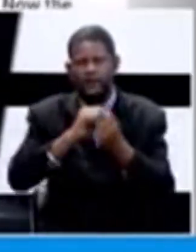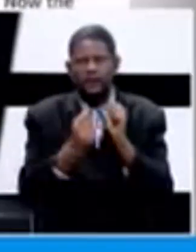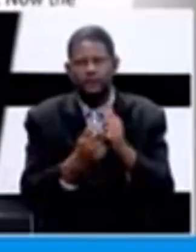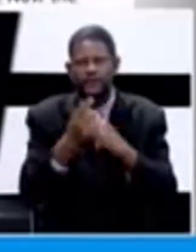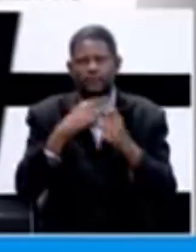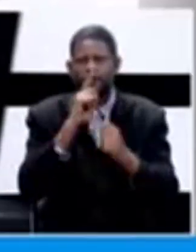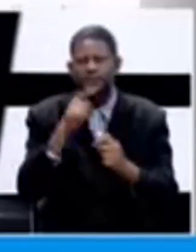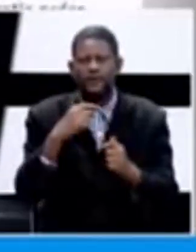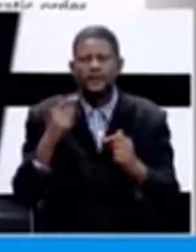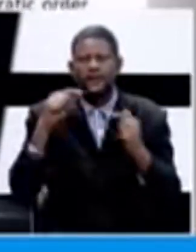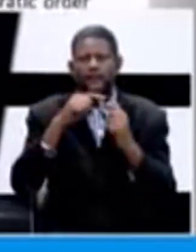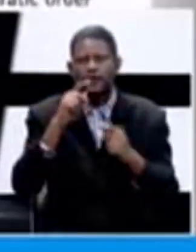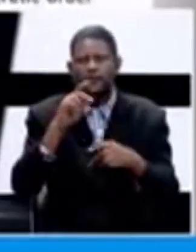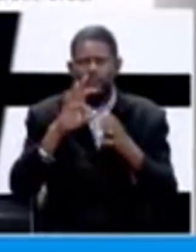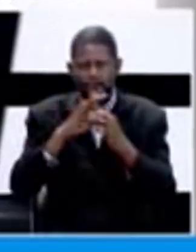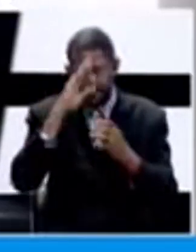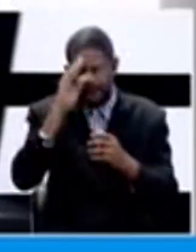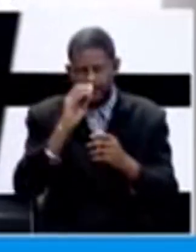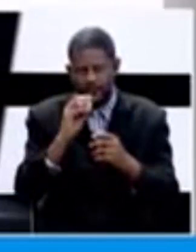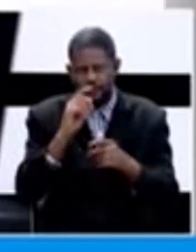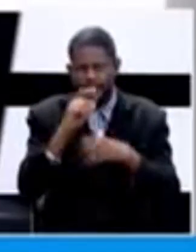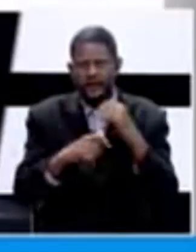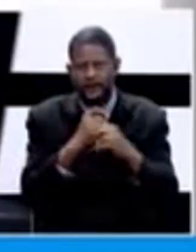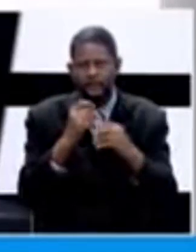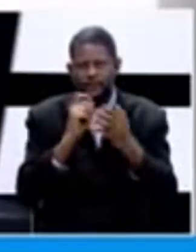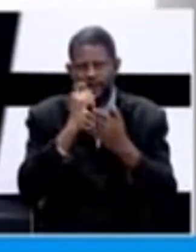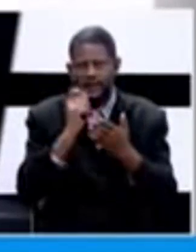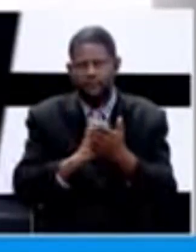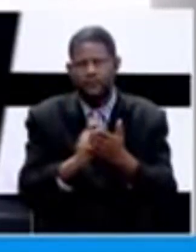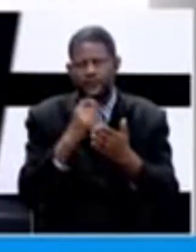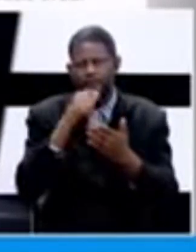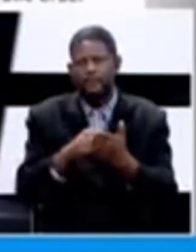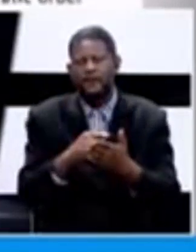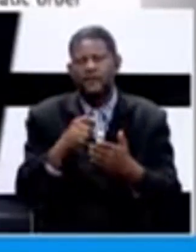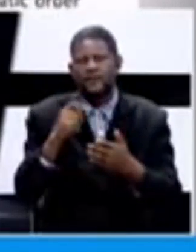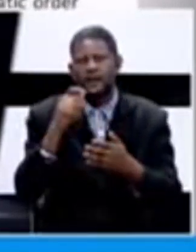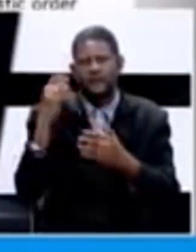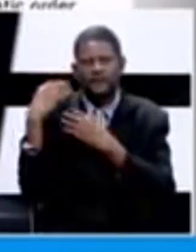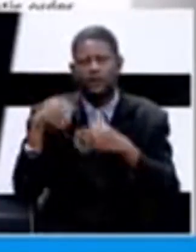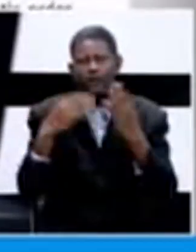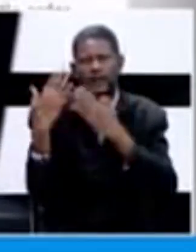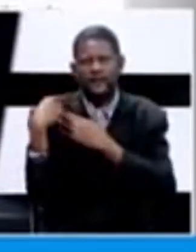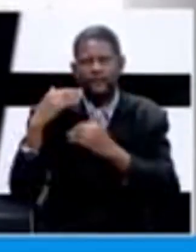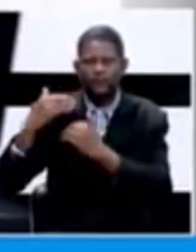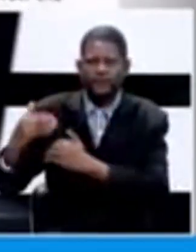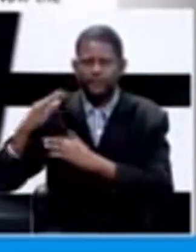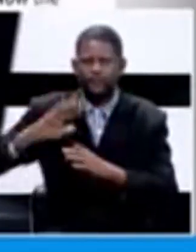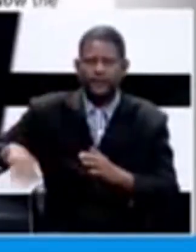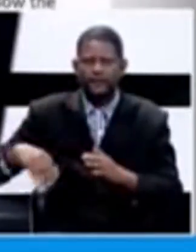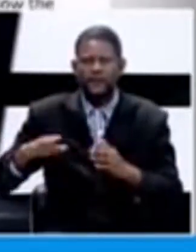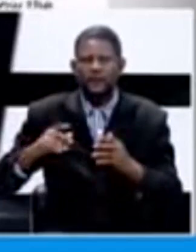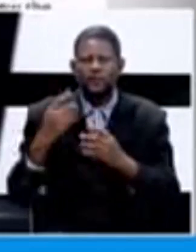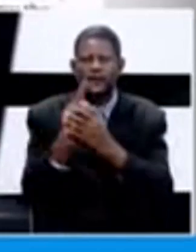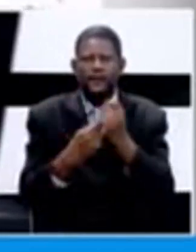ኢሉ ናብ ማሕበረሰብ ዓለም ኣብ ዝጸሓፎ ደብዳቤ ይኹን እምበር ኣብዪ ኣሕመድ ዝተውሃቦ ሓላፍነት ንጎኒ ገዲፉ ውልቀ ምልክነቱ ንምምላእ ተጠቒሙሉ እዩ